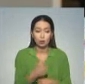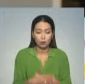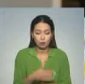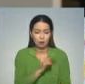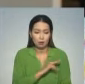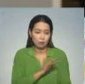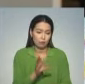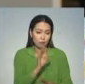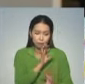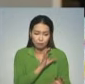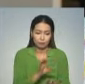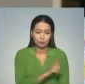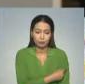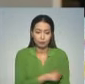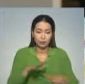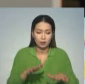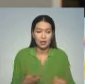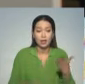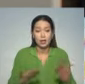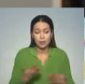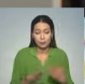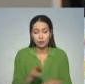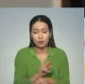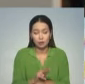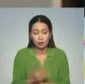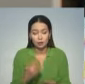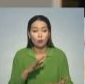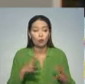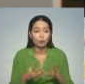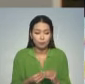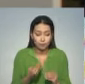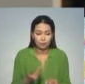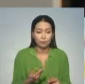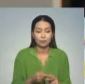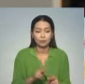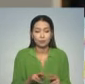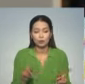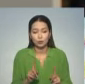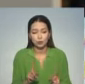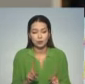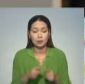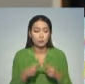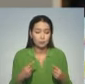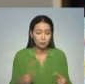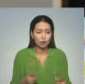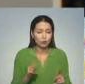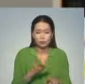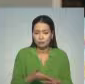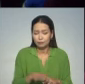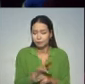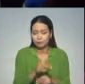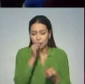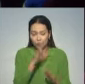жасалынады. Егер де емге жауап болмаған жағдайларда, донор болмаған жағдайларда басқа елге жіберіледі квота